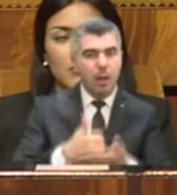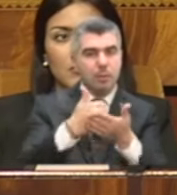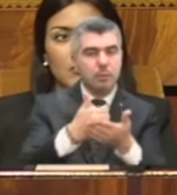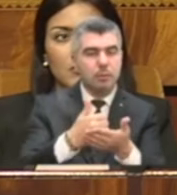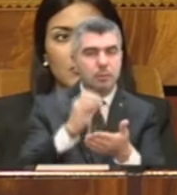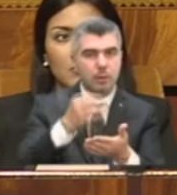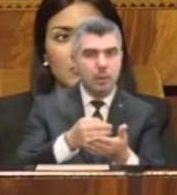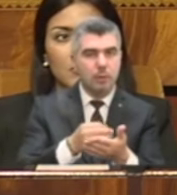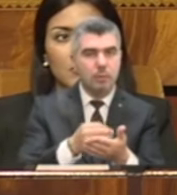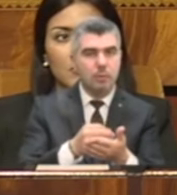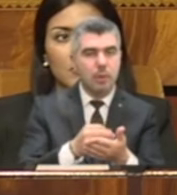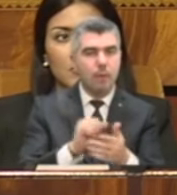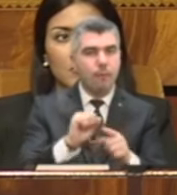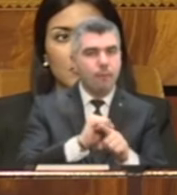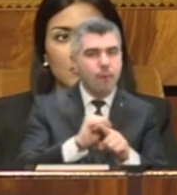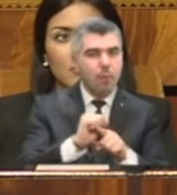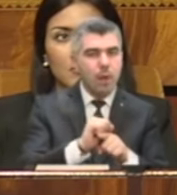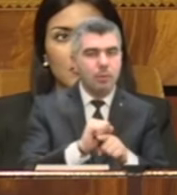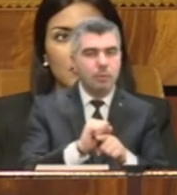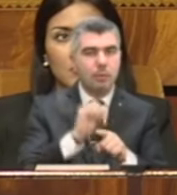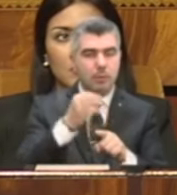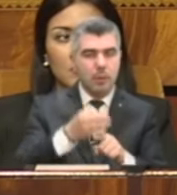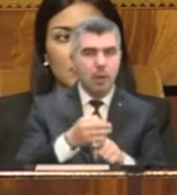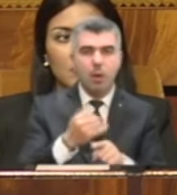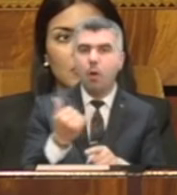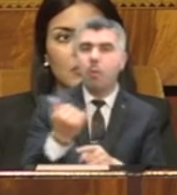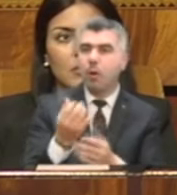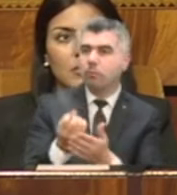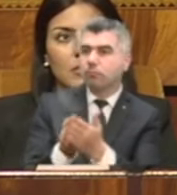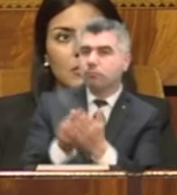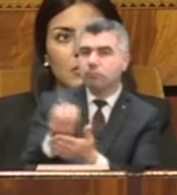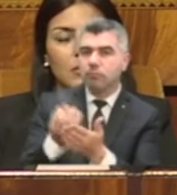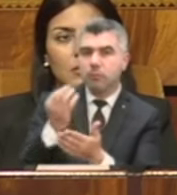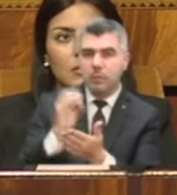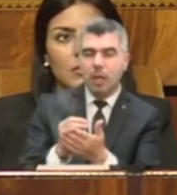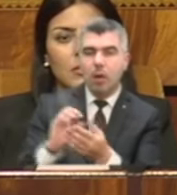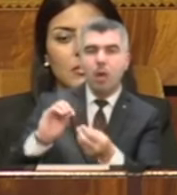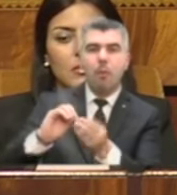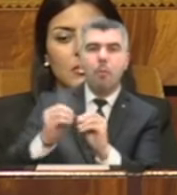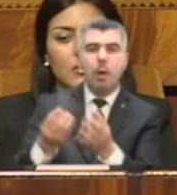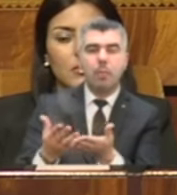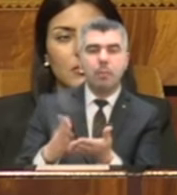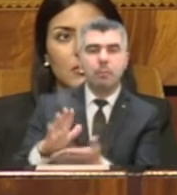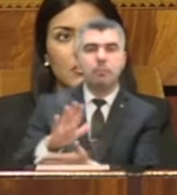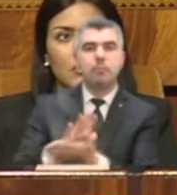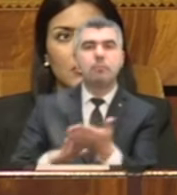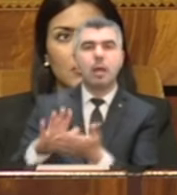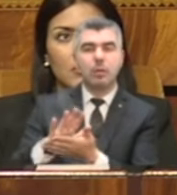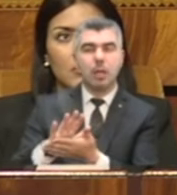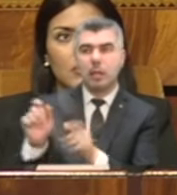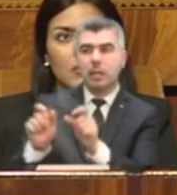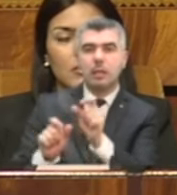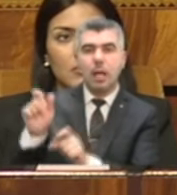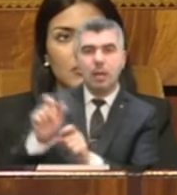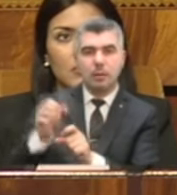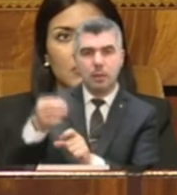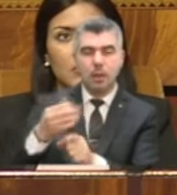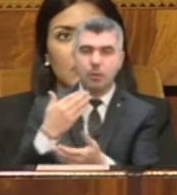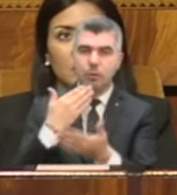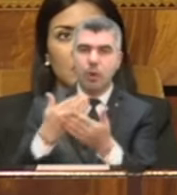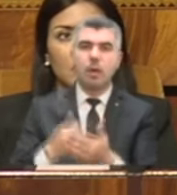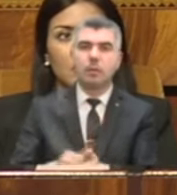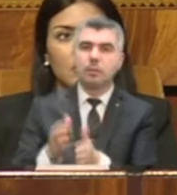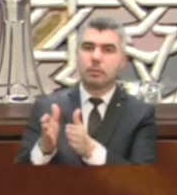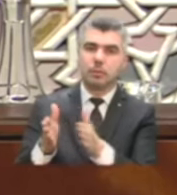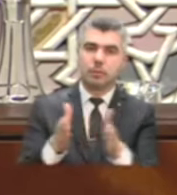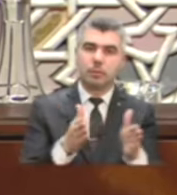في التأطير، تأدي الدور ديالها في تبليغ الهموم والمشاكل ديال الساكنه. وشكرا.